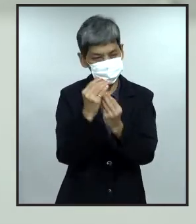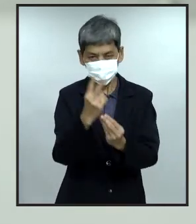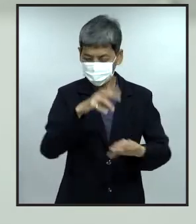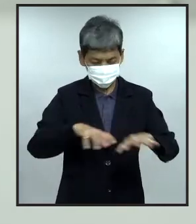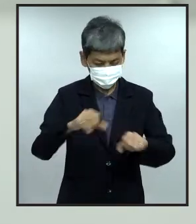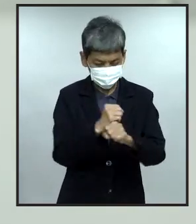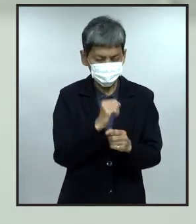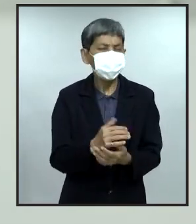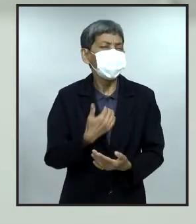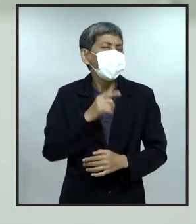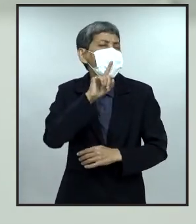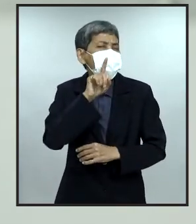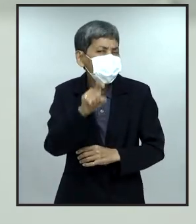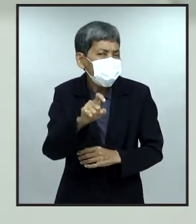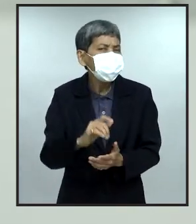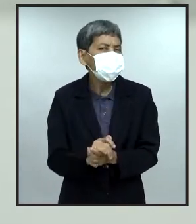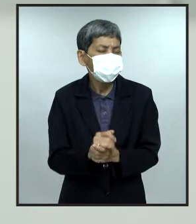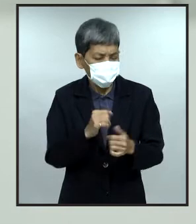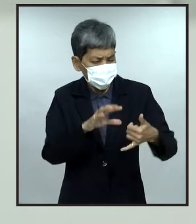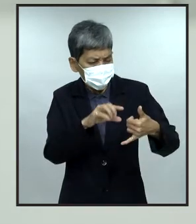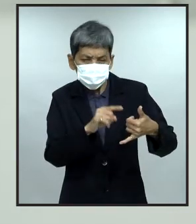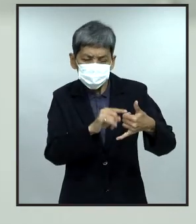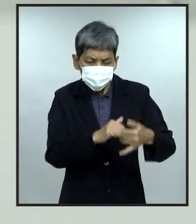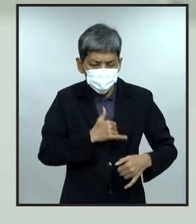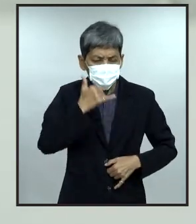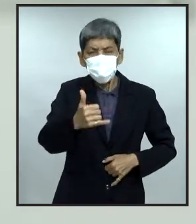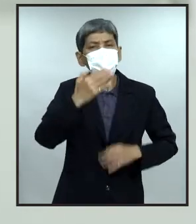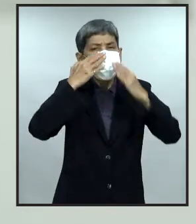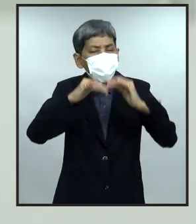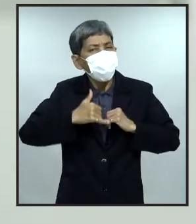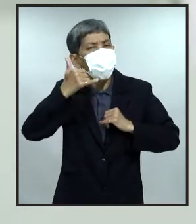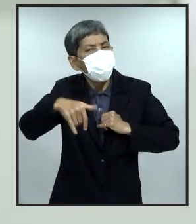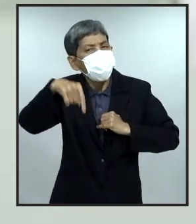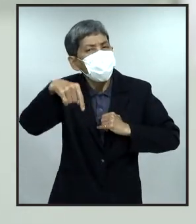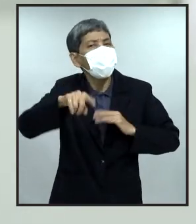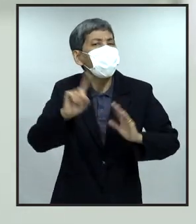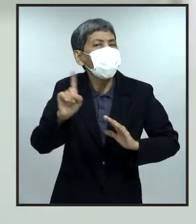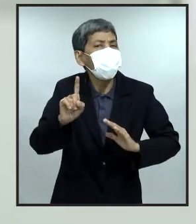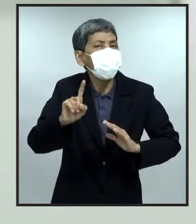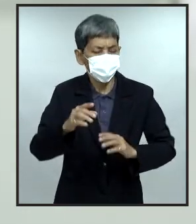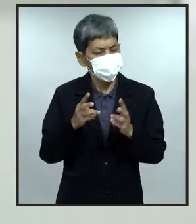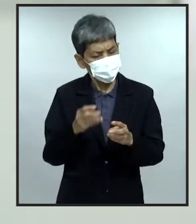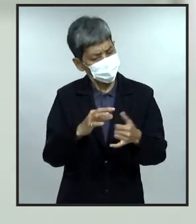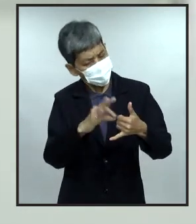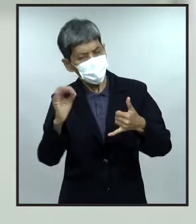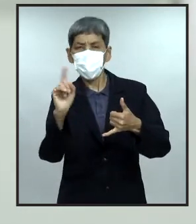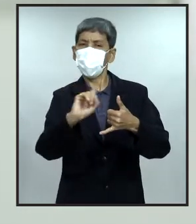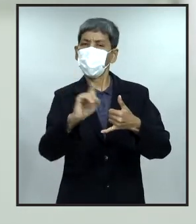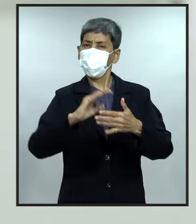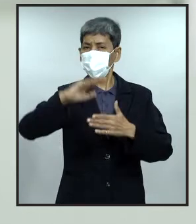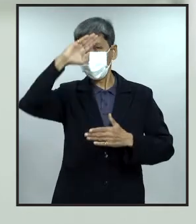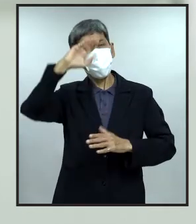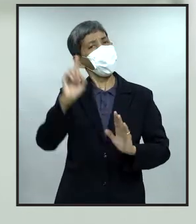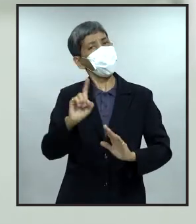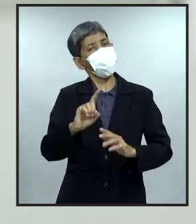ทีนี้เกณฑ์ในการคัดเลือกคนที่จะเข้ามาที่ศูนย์พักคอยที่นี่ครับจะมีเกณฑ์คัดเลือกยังไงแล้วผู้ป่วยต้องเป็นผู้ป่วย